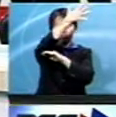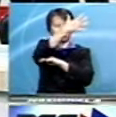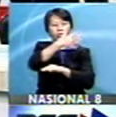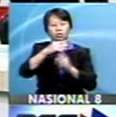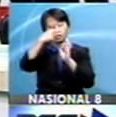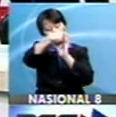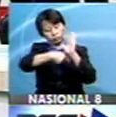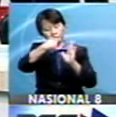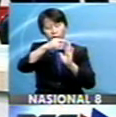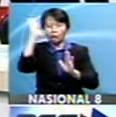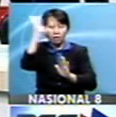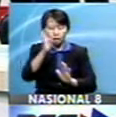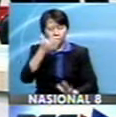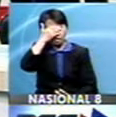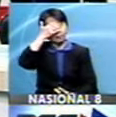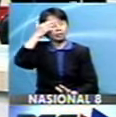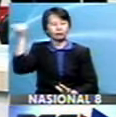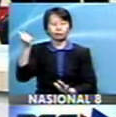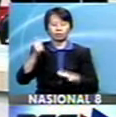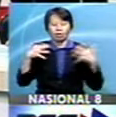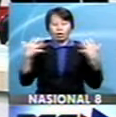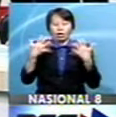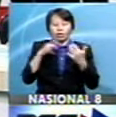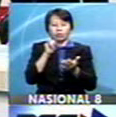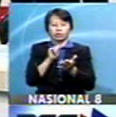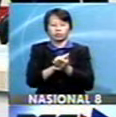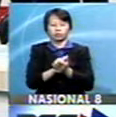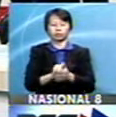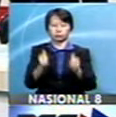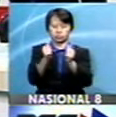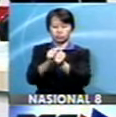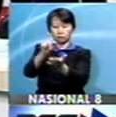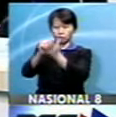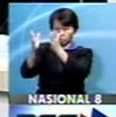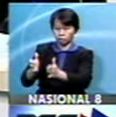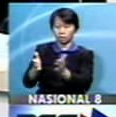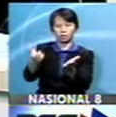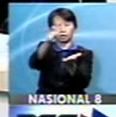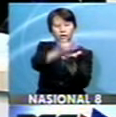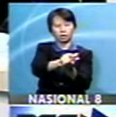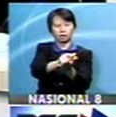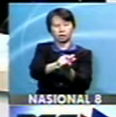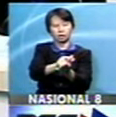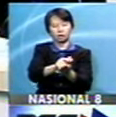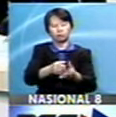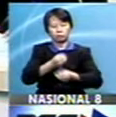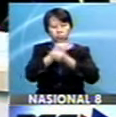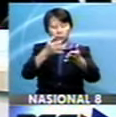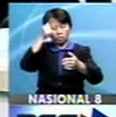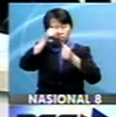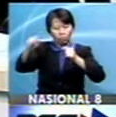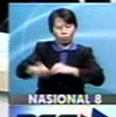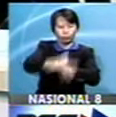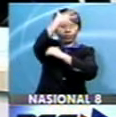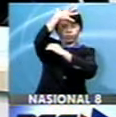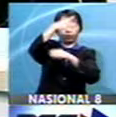Lanka tidak mungkin melupakan fenomena ngeri itu, dan bersama wartawan Rosita Ampung dalam laporannya 10 tahun memperingati tsunami di